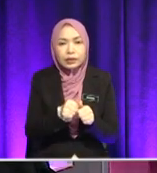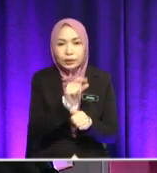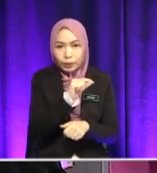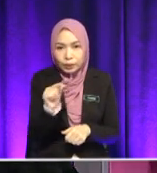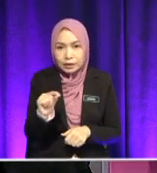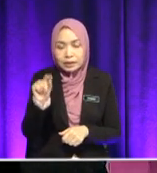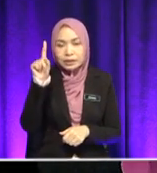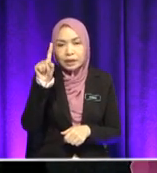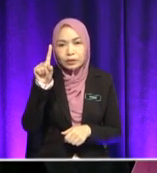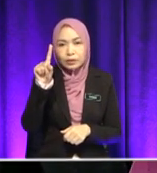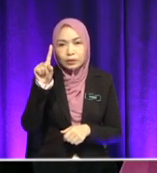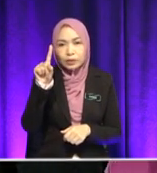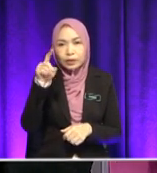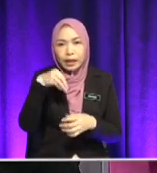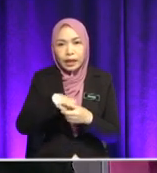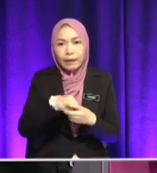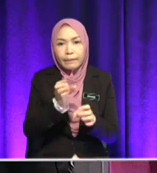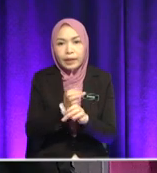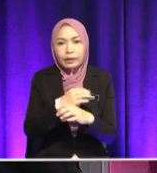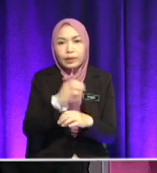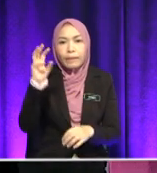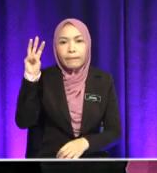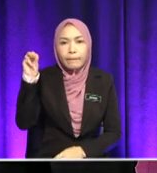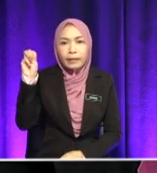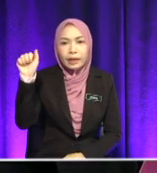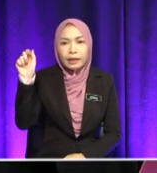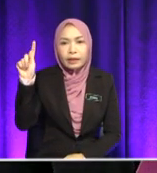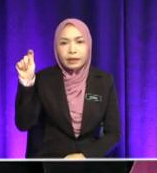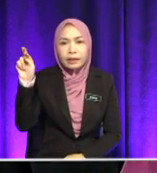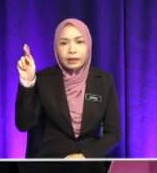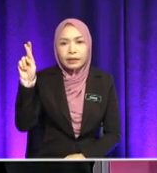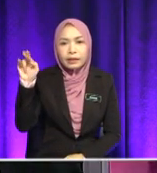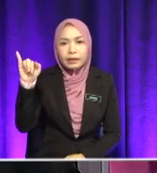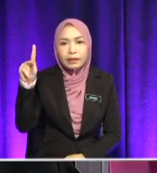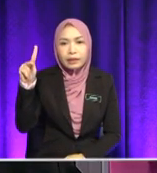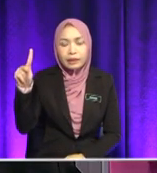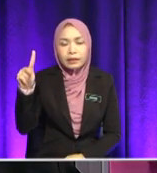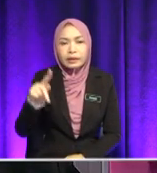dalam bentuk matrik kalau buat sekadar biru kuning saja markas 1